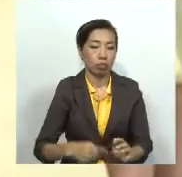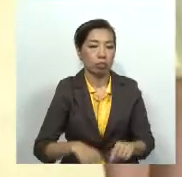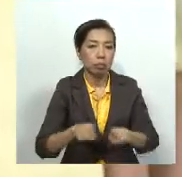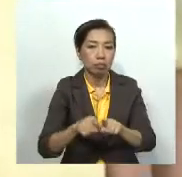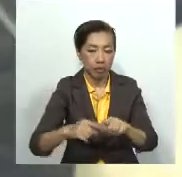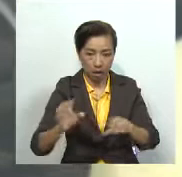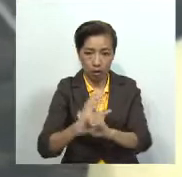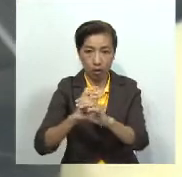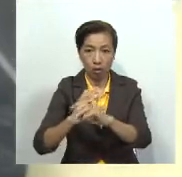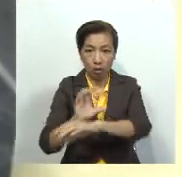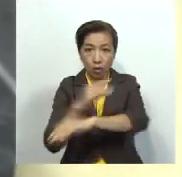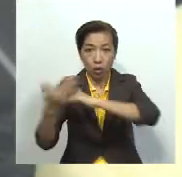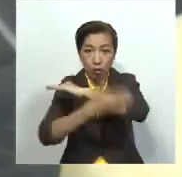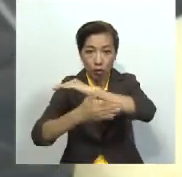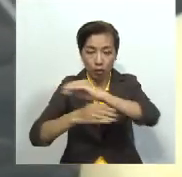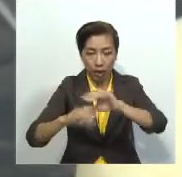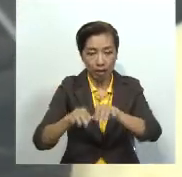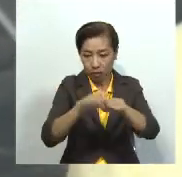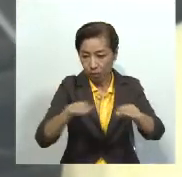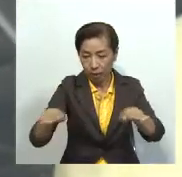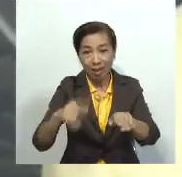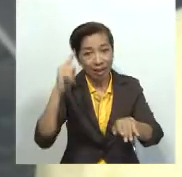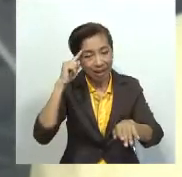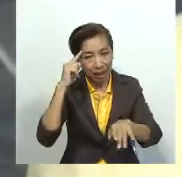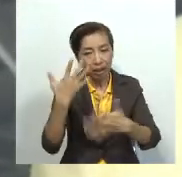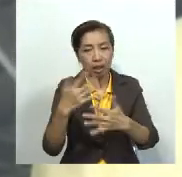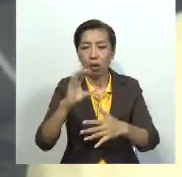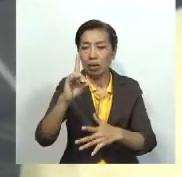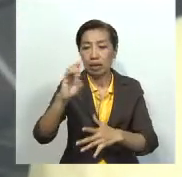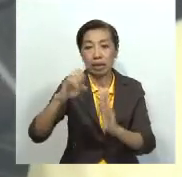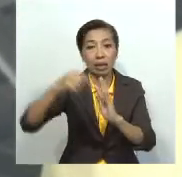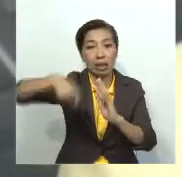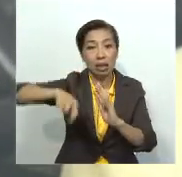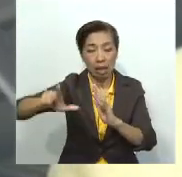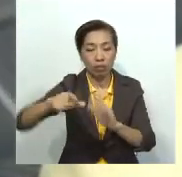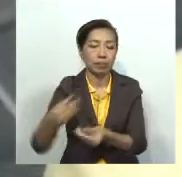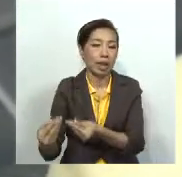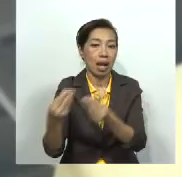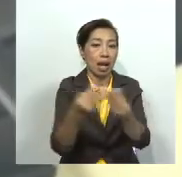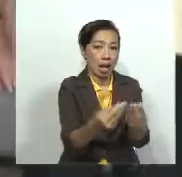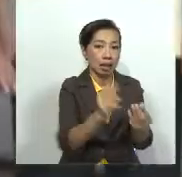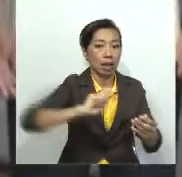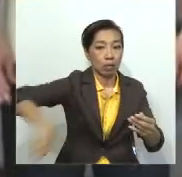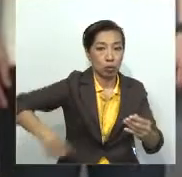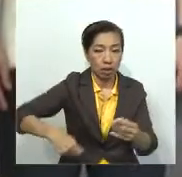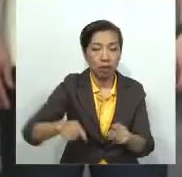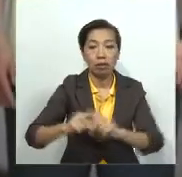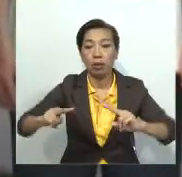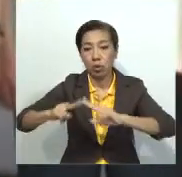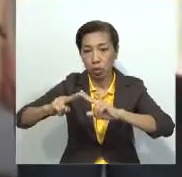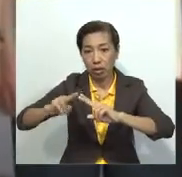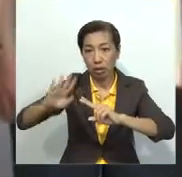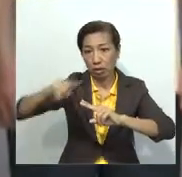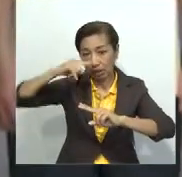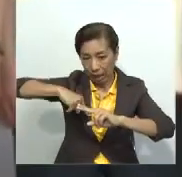ถไฟดีเซลรางพร้อมกับตู้โดยสาร4ตู้ให้กับประเทศกัมพูชานะครับหลังจากนั้นนายกรัฐมนตรีของไทยและกัมพูชาพร้อม